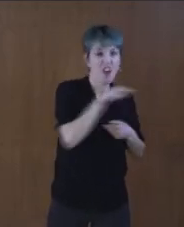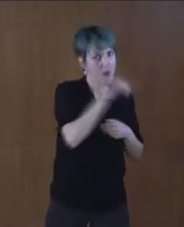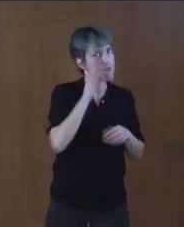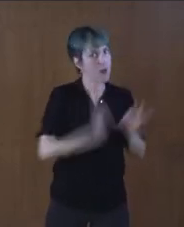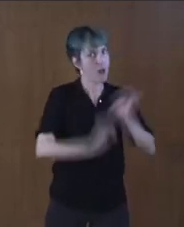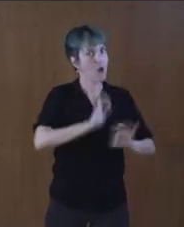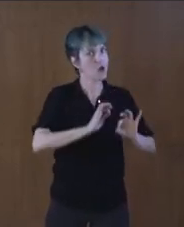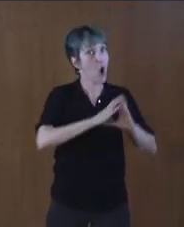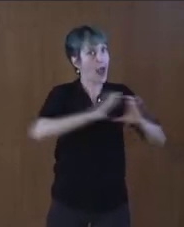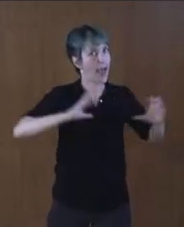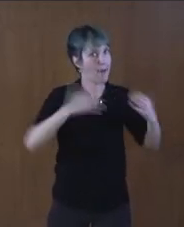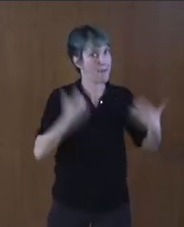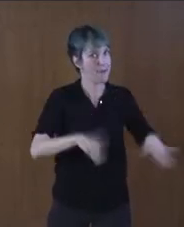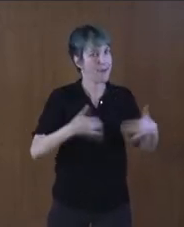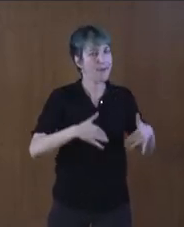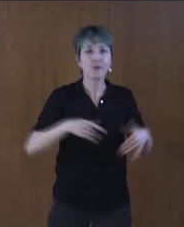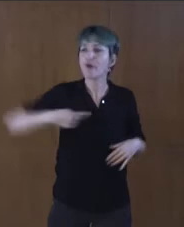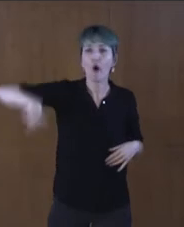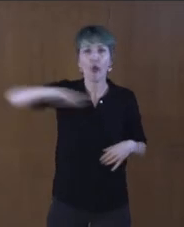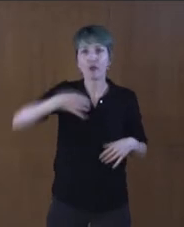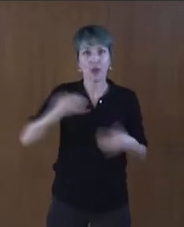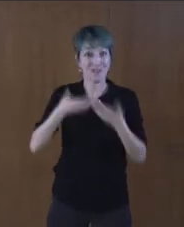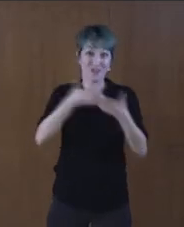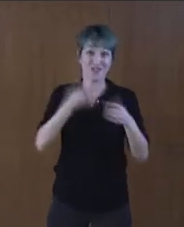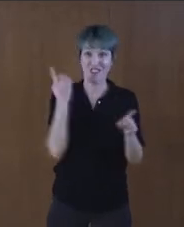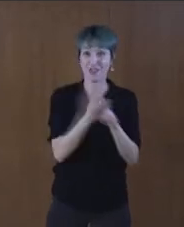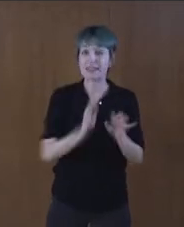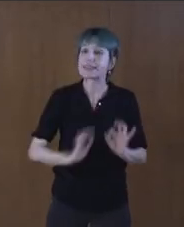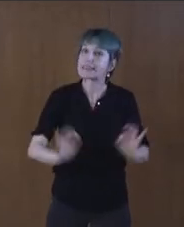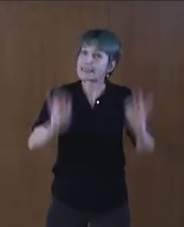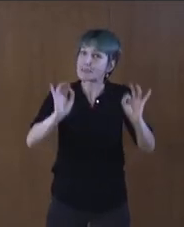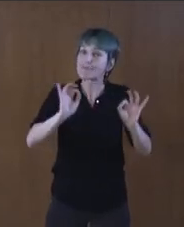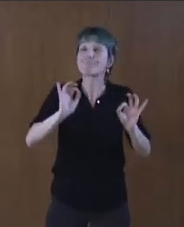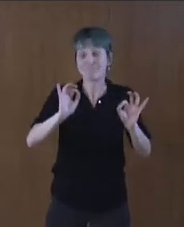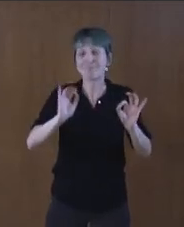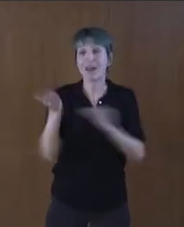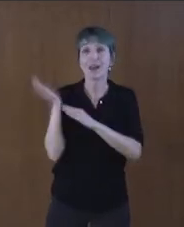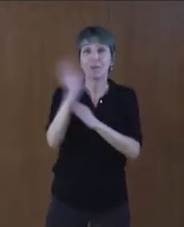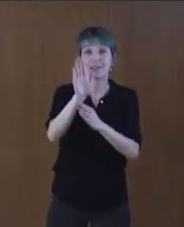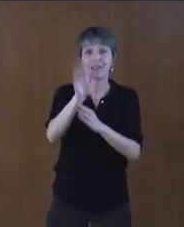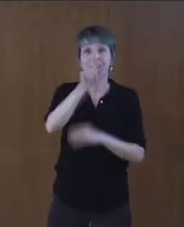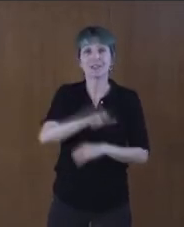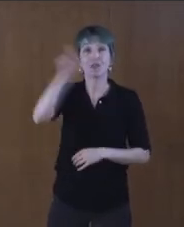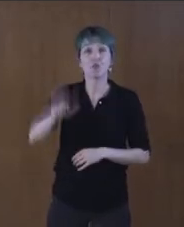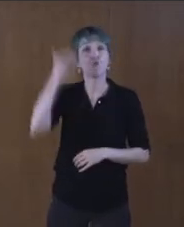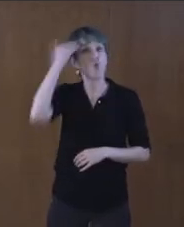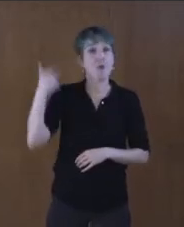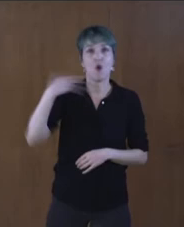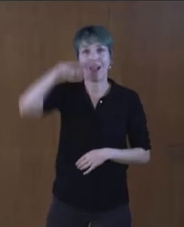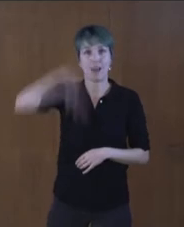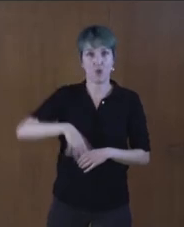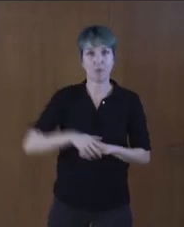qual estem obligats a lluitar tots, i molt particularment els representants del poble de Catalunya.